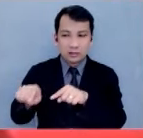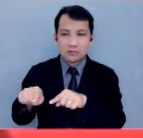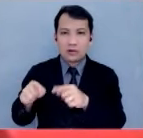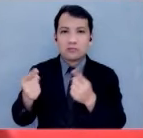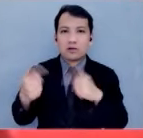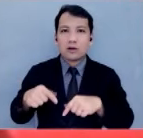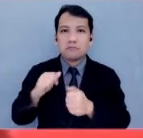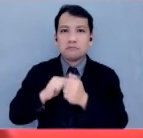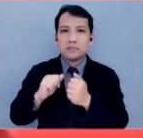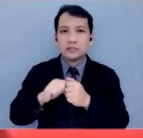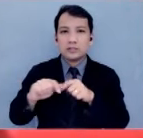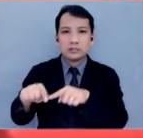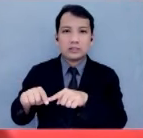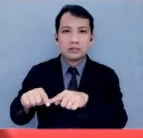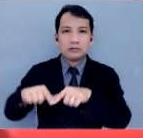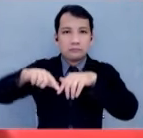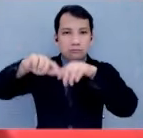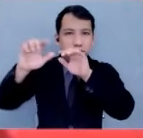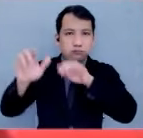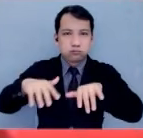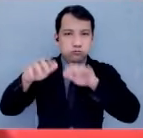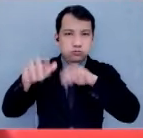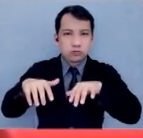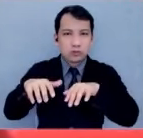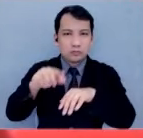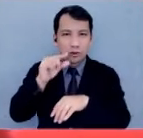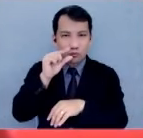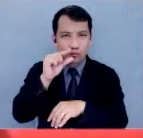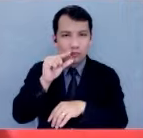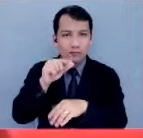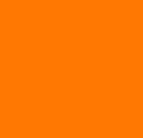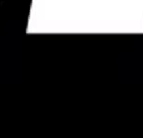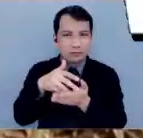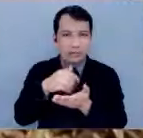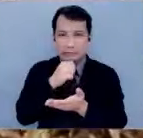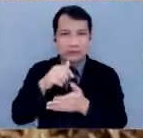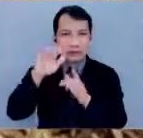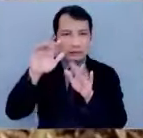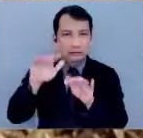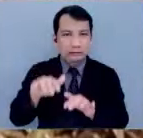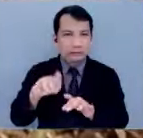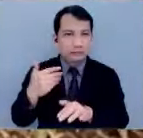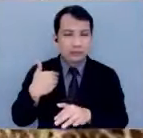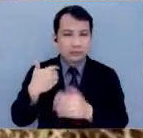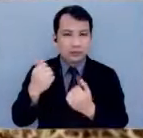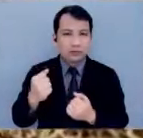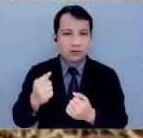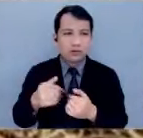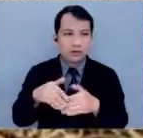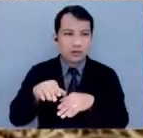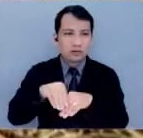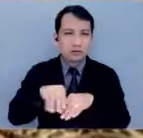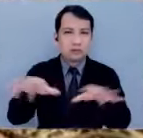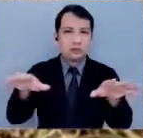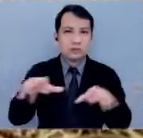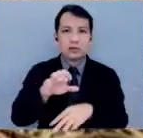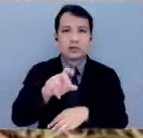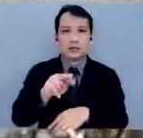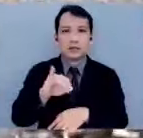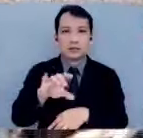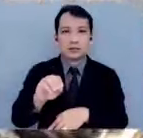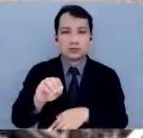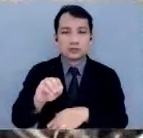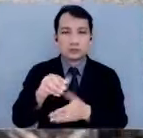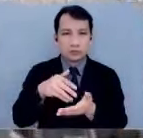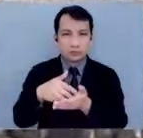natin, yung tag-ulan natin, baka mahina pa yung ating tag-ulan. Sa ngayon, umiiral pa rin ang El Nino na humihina na.